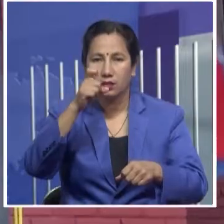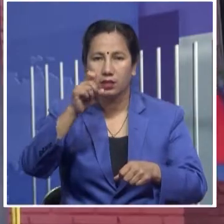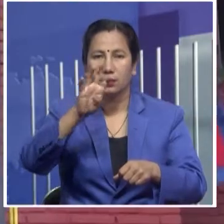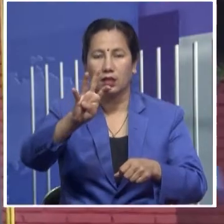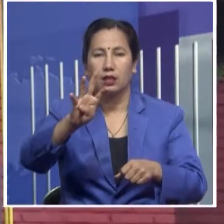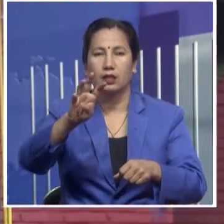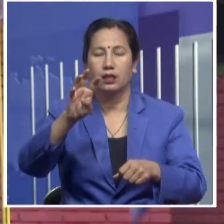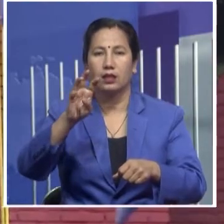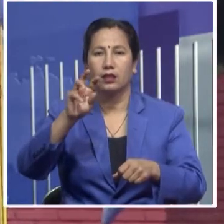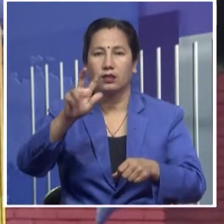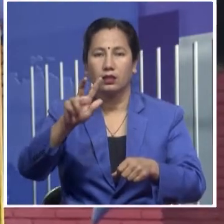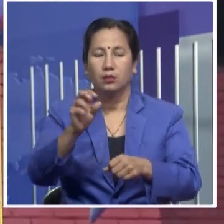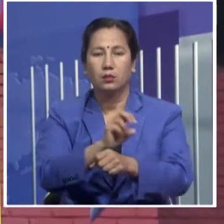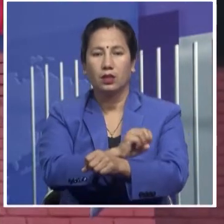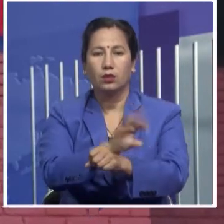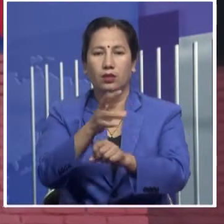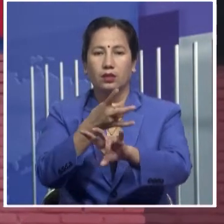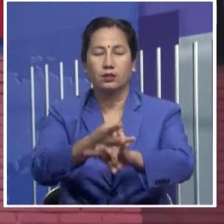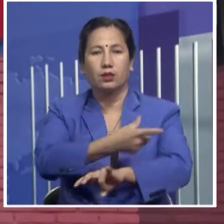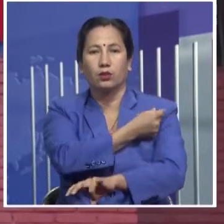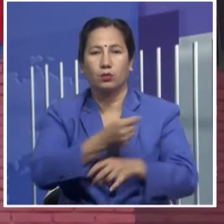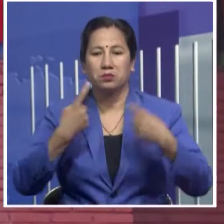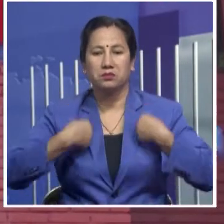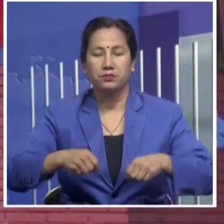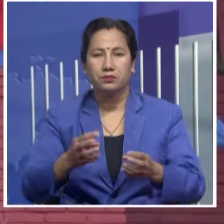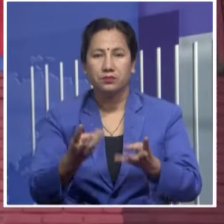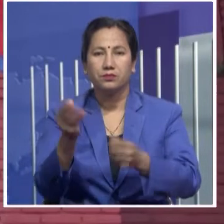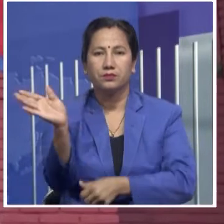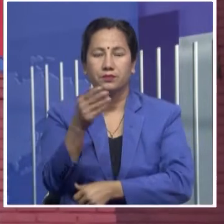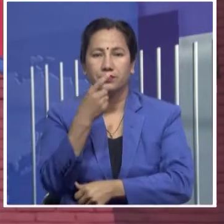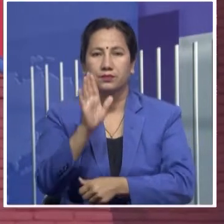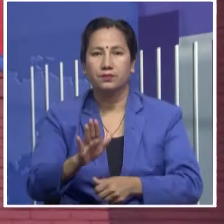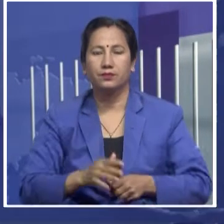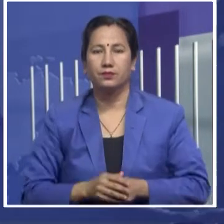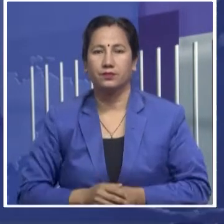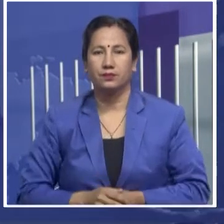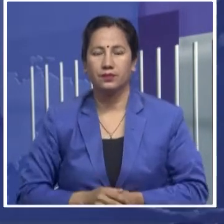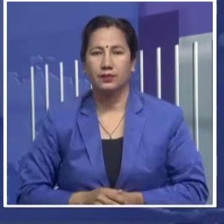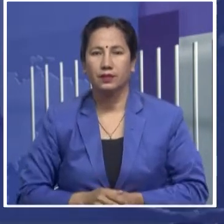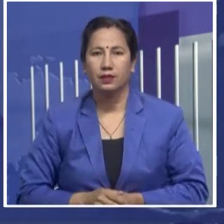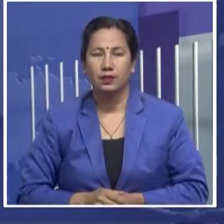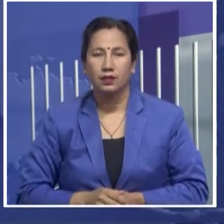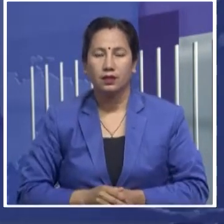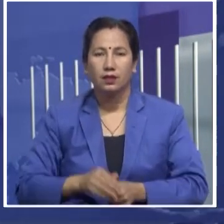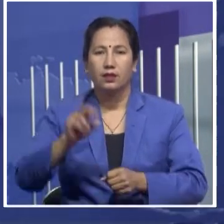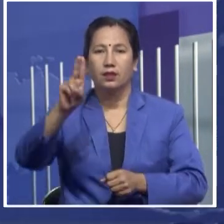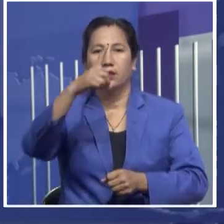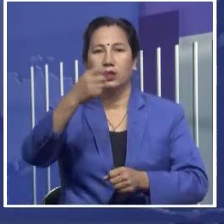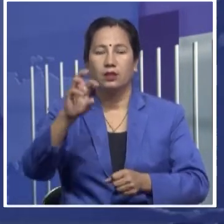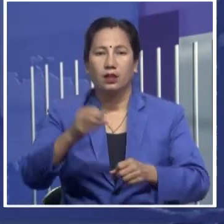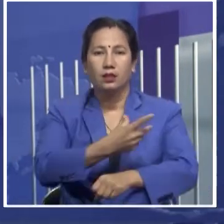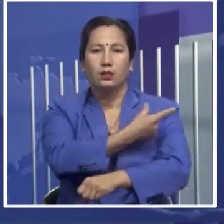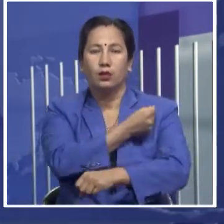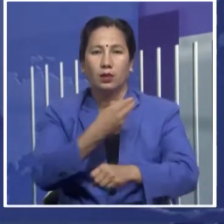272,748 जनाले कोरोना विरुद्धको खोप लगाएका स्वास्थ्य तथा जनसङ्ख्या मन्त्रालयले जनाएको छ। भेरोसेल खोप